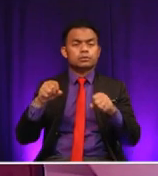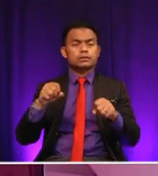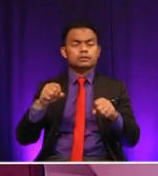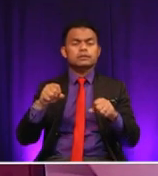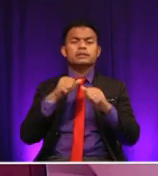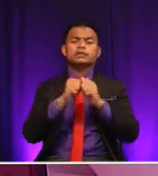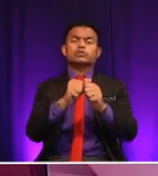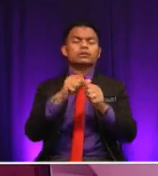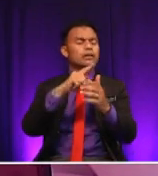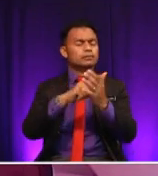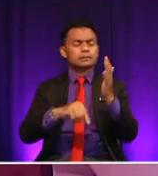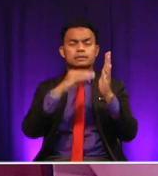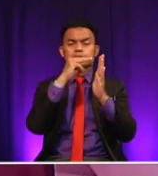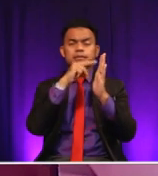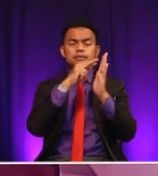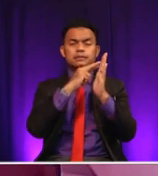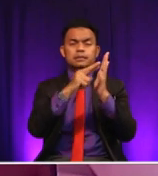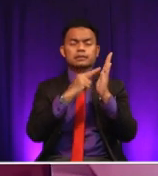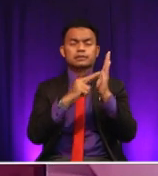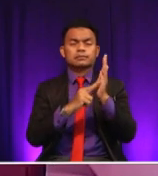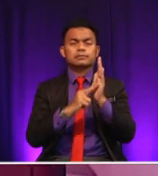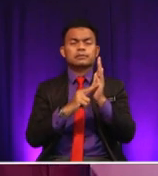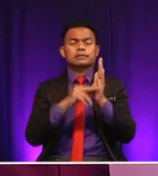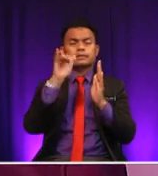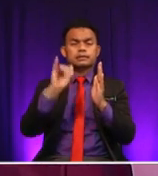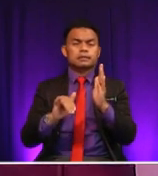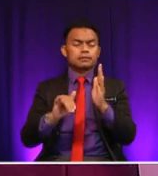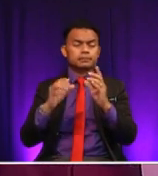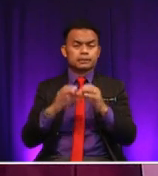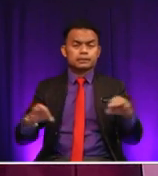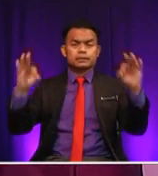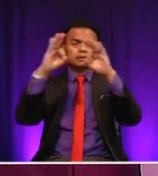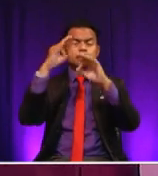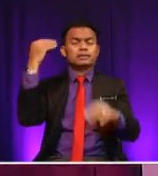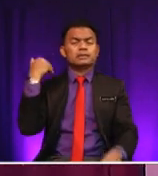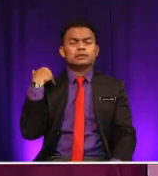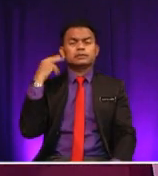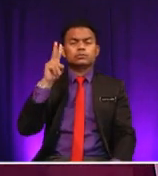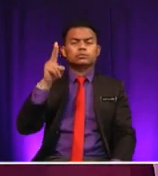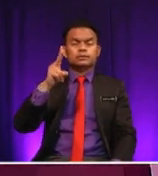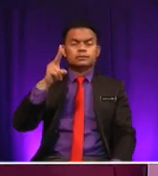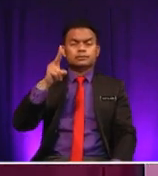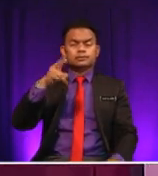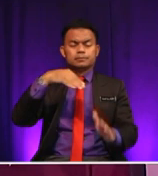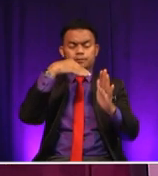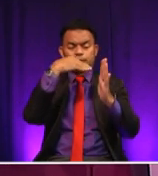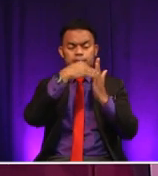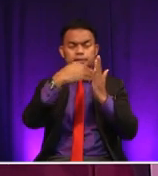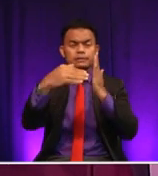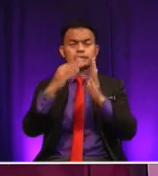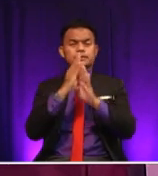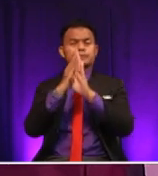kisah berapa rangkap pun asalkan Dia mempunyai dua Paris Oke so kita tengok di sini eee Ini kita mengkaji pula